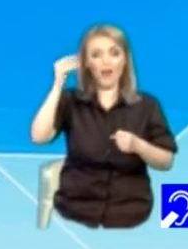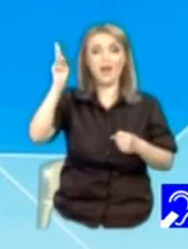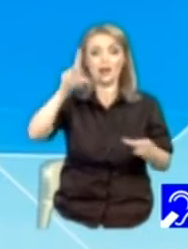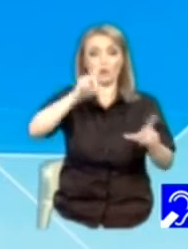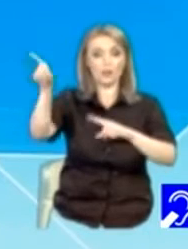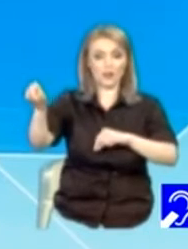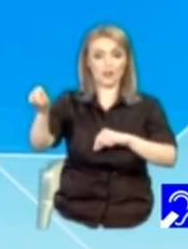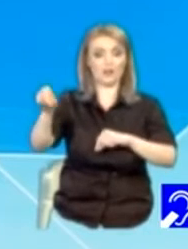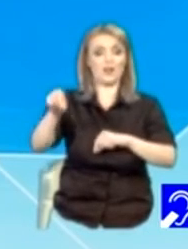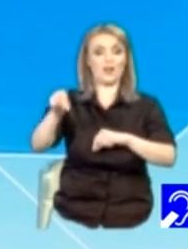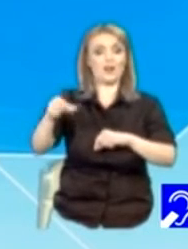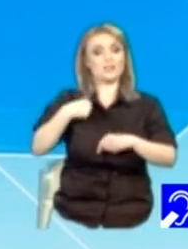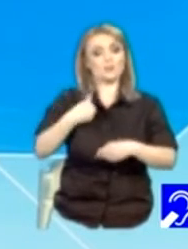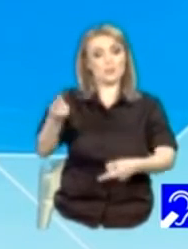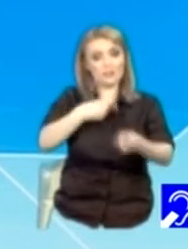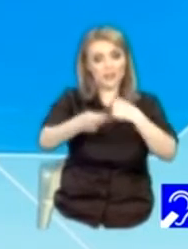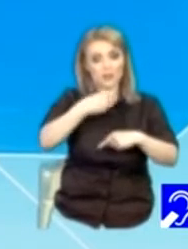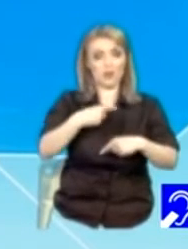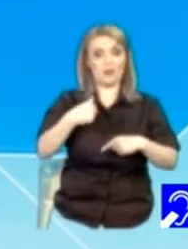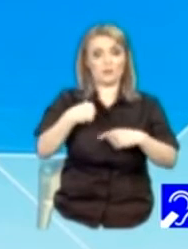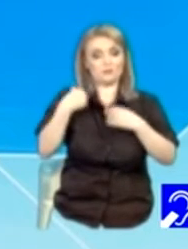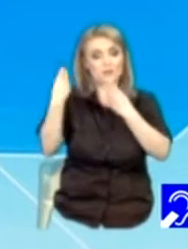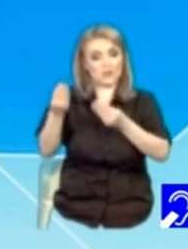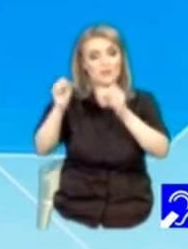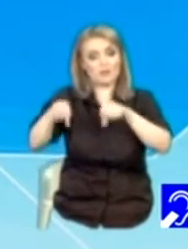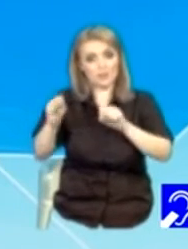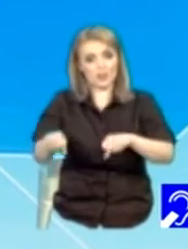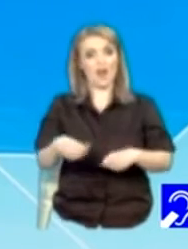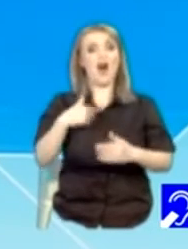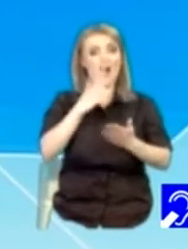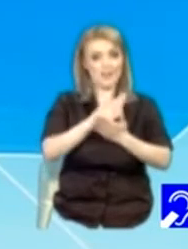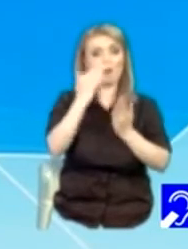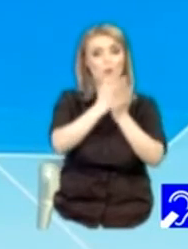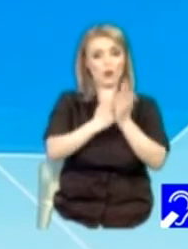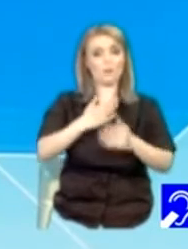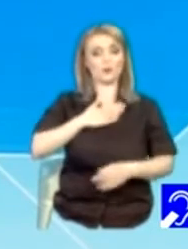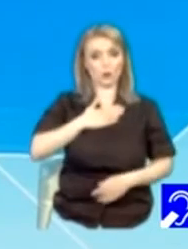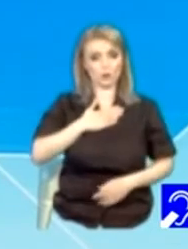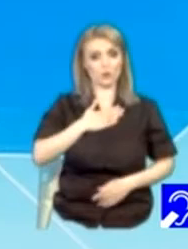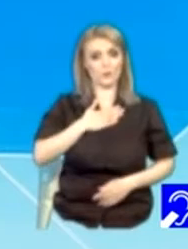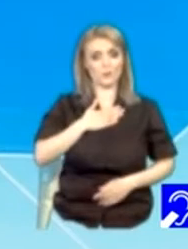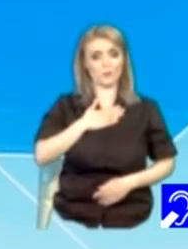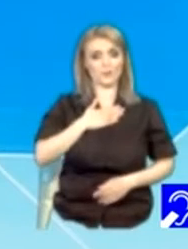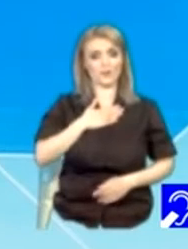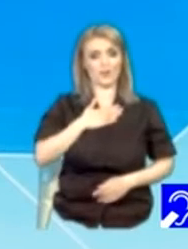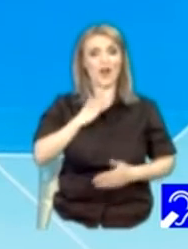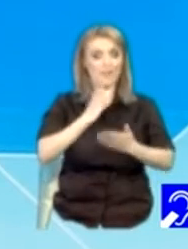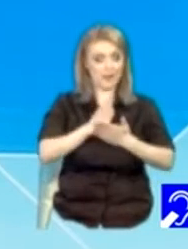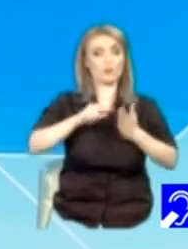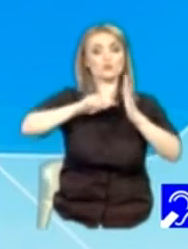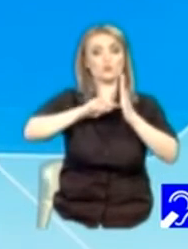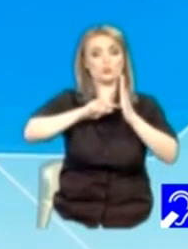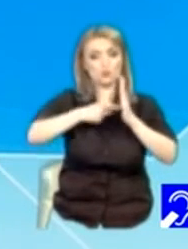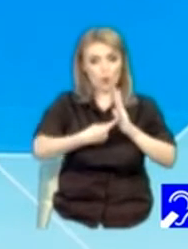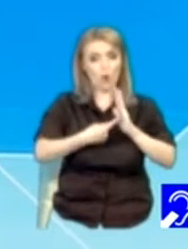li s-a creat o oportunitate de dezvoltare. Noi avem în programul nostru, nici nu un program, în obiectivul